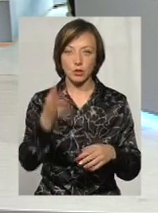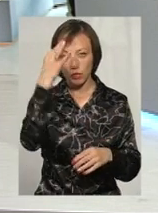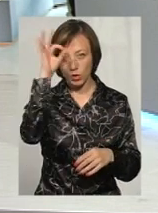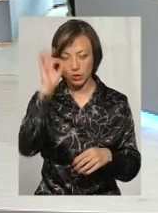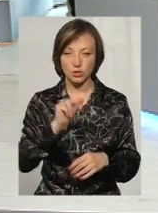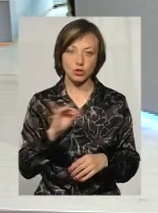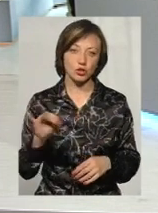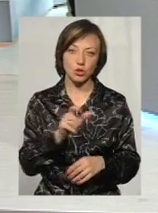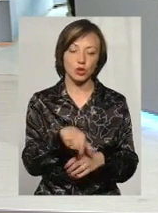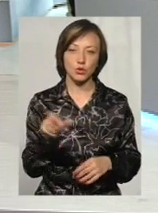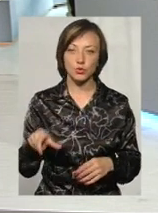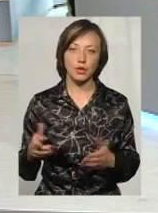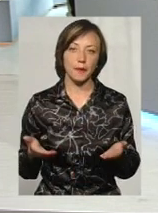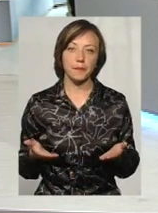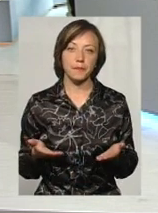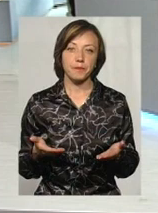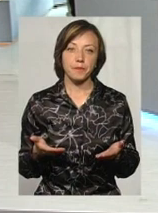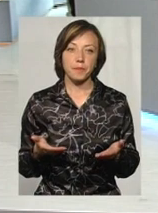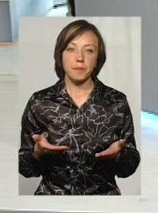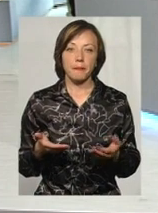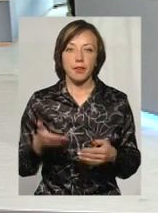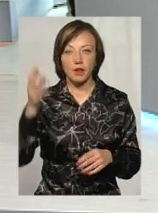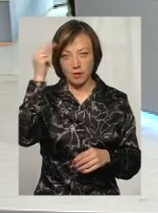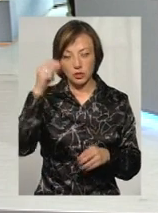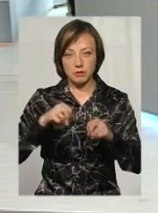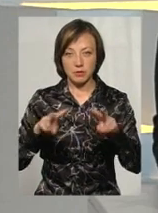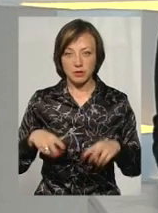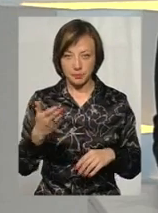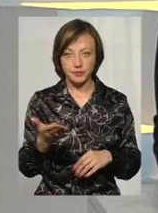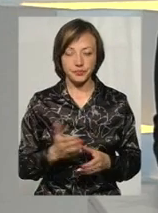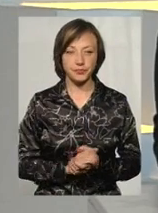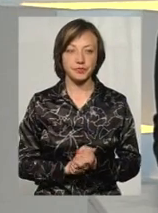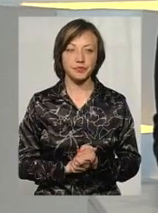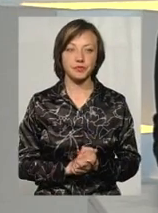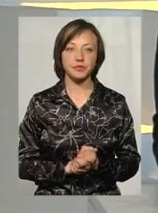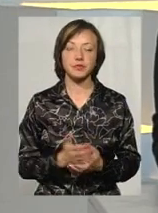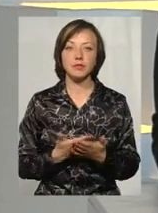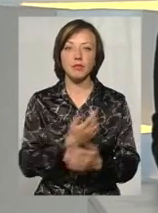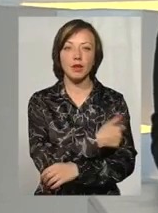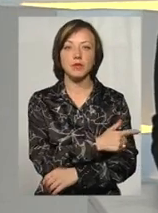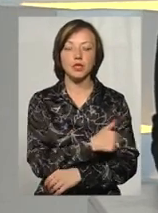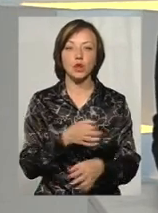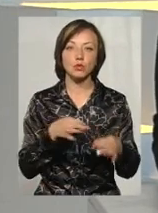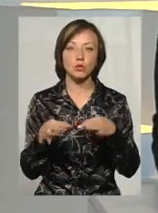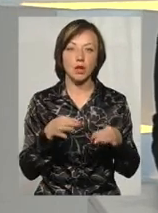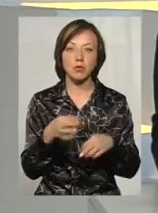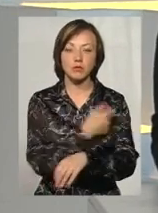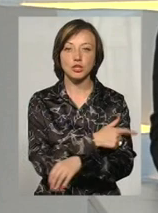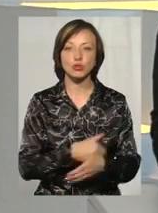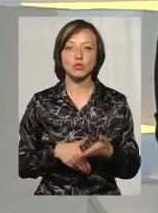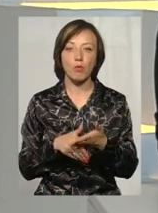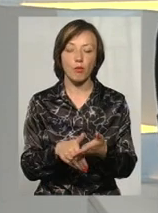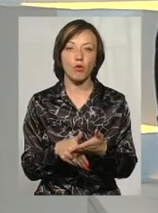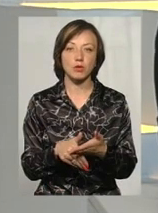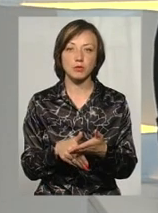чи люди проходять якесь навчання, оскільки, до прикладу, медична консультація, медична допомога,